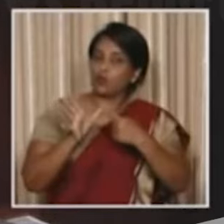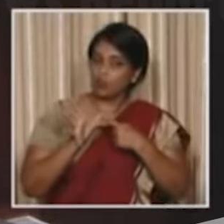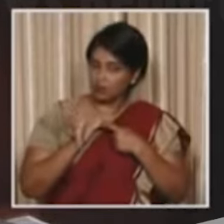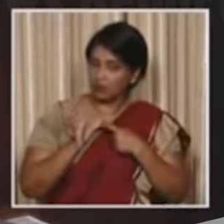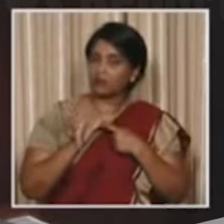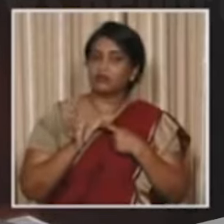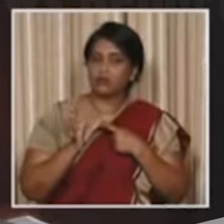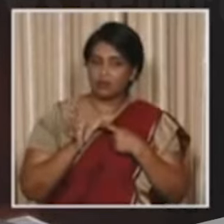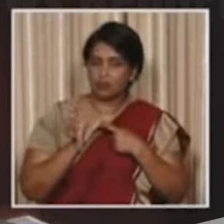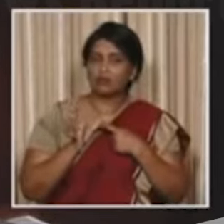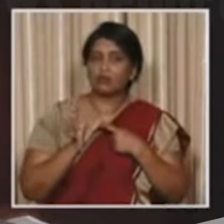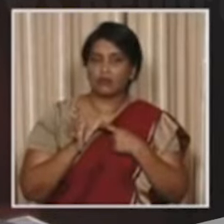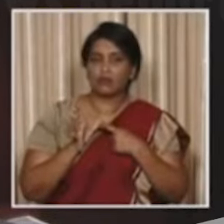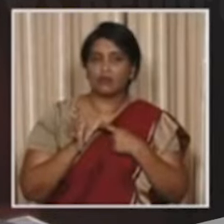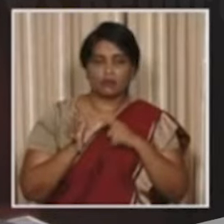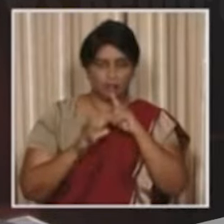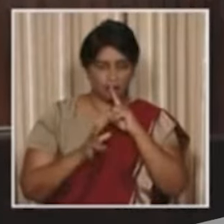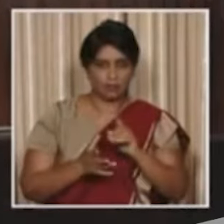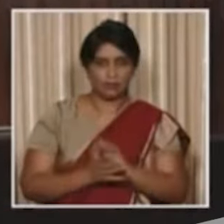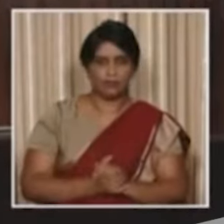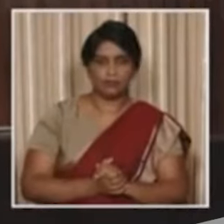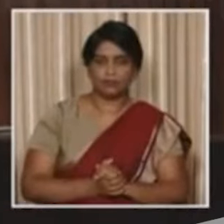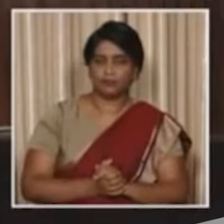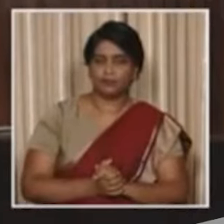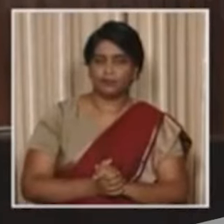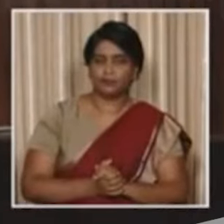දෙන්න කිව්ව කාරණා